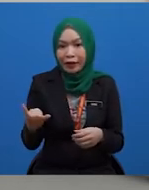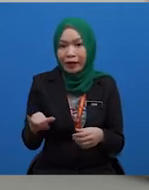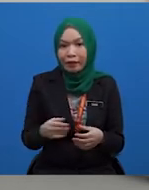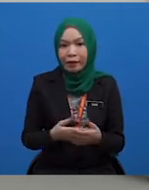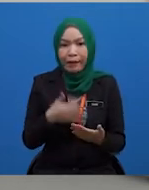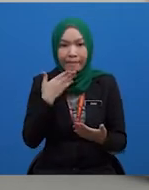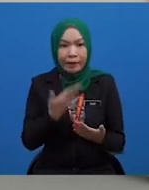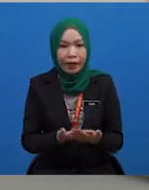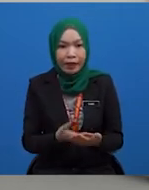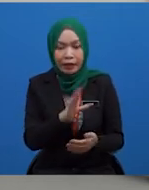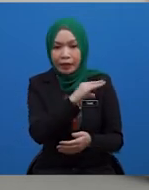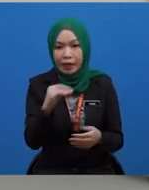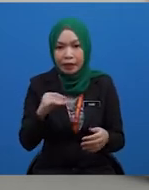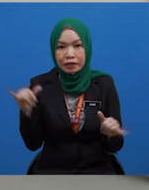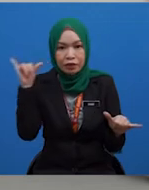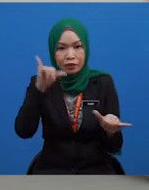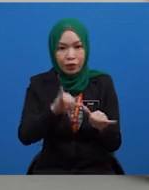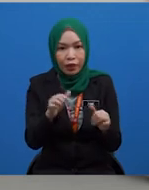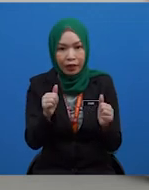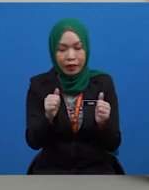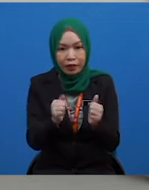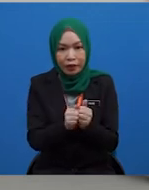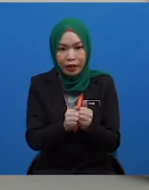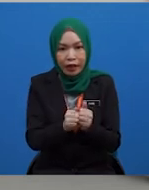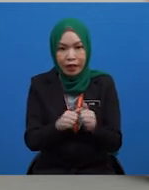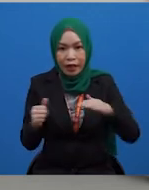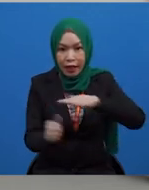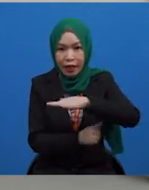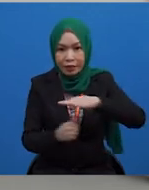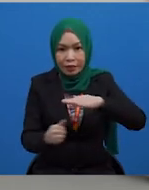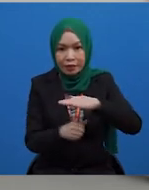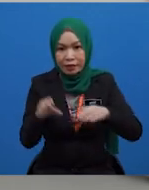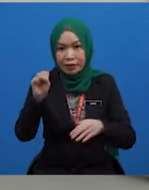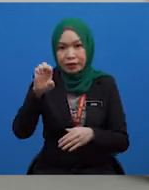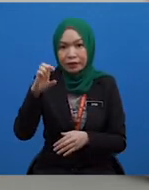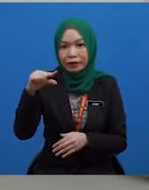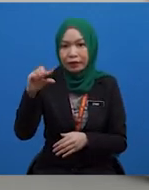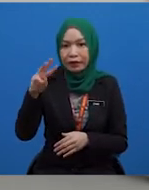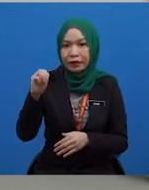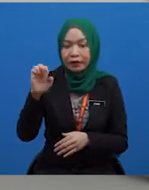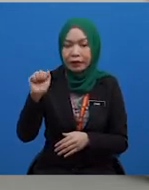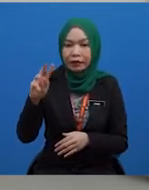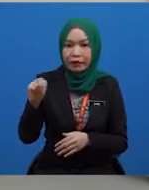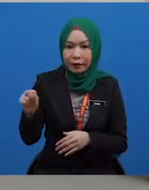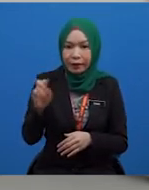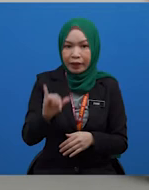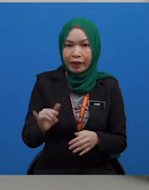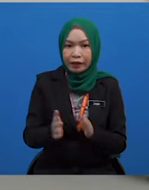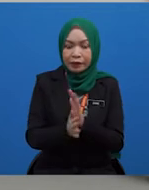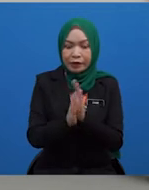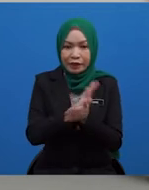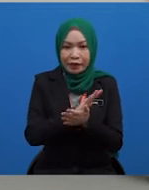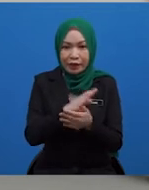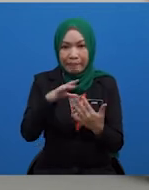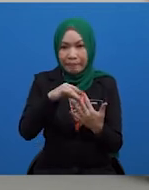menyesuaikan pula dengan harga, kaedah pengedaran dan pengiklanan bagi